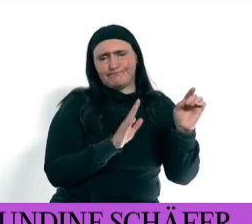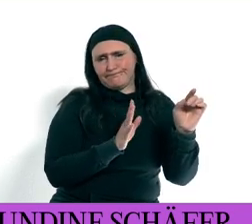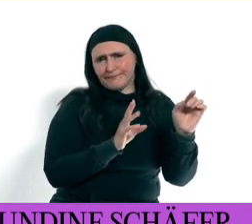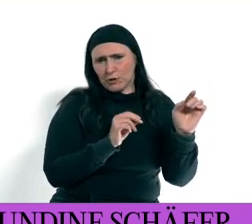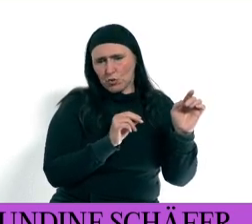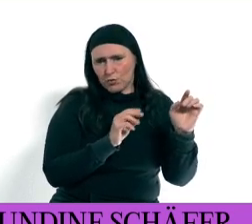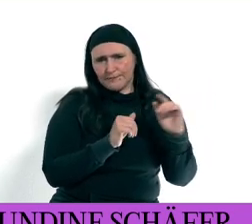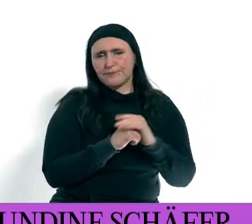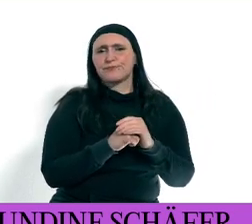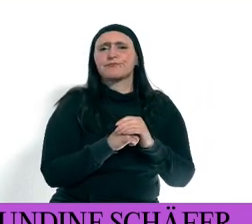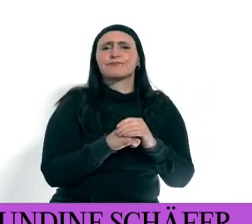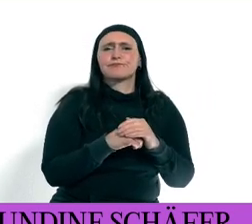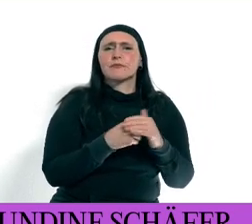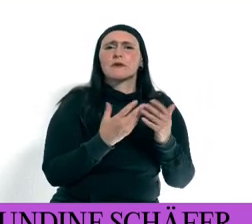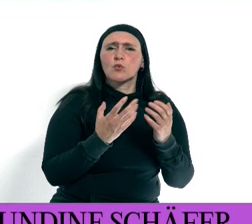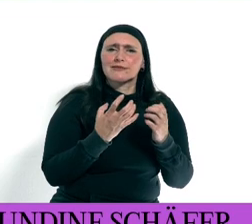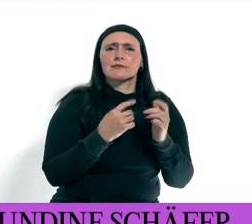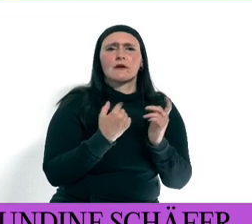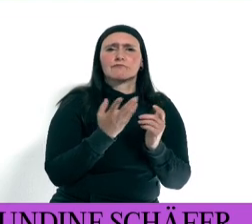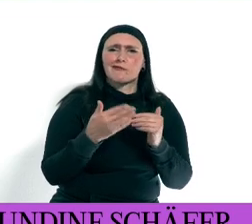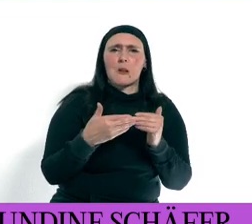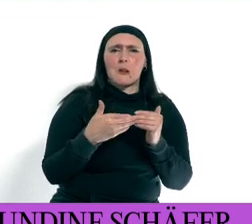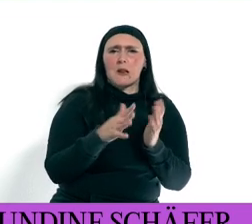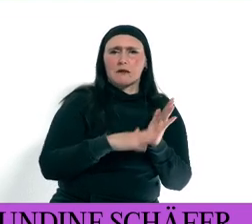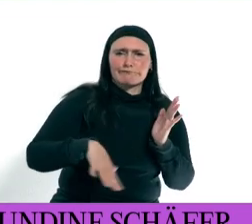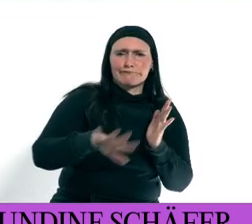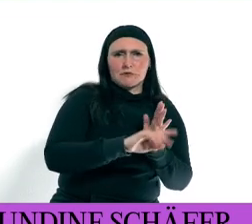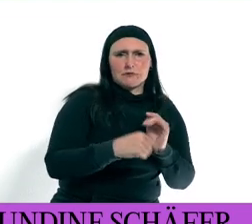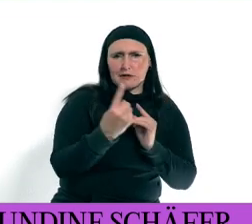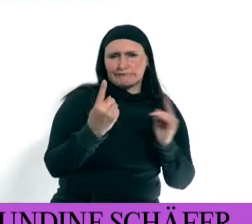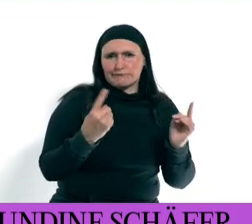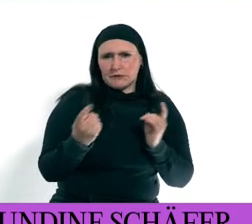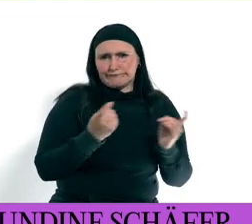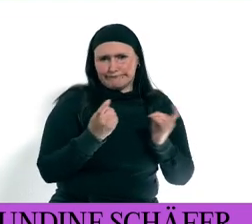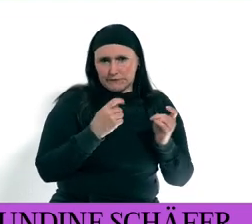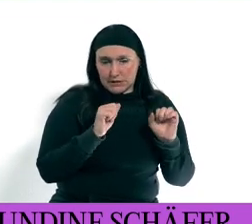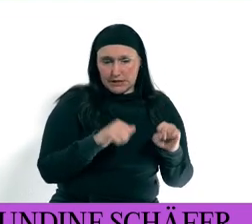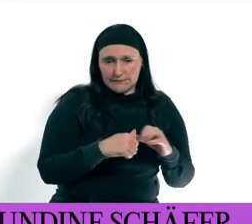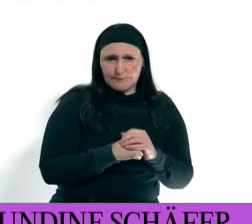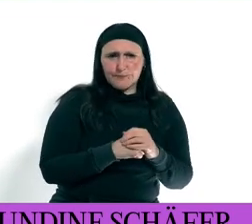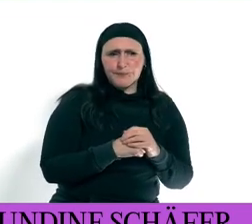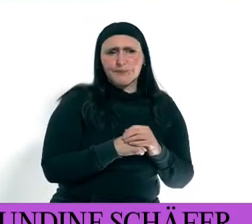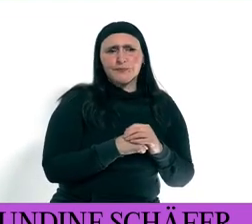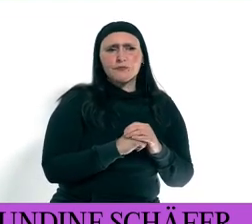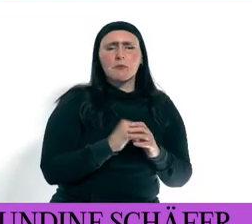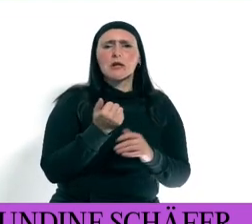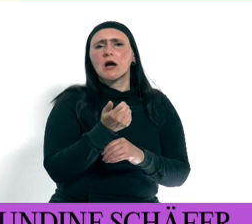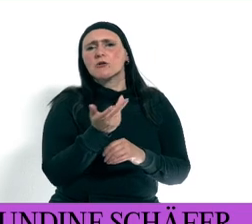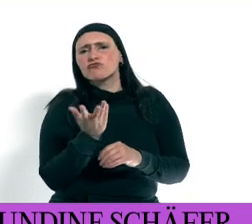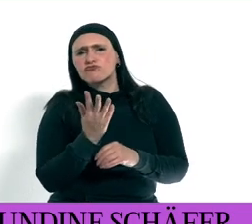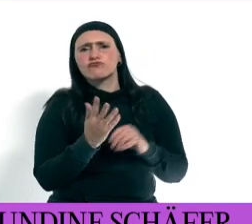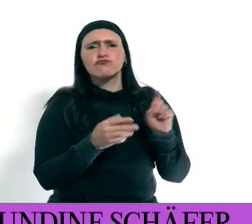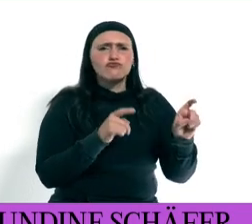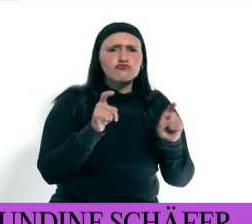irgendwie in Abgeschiedenheit oder isoliert sein, sondern da, wo die Menschen sind. Und dann